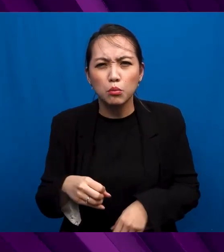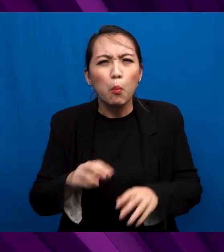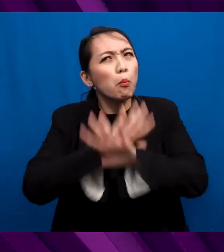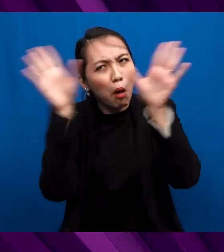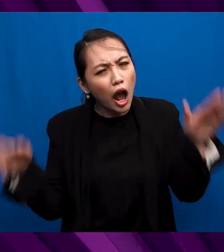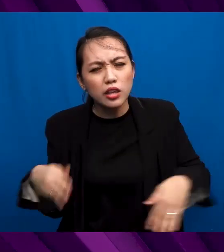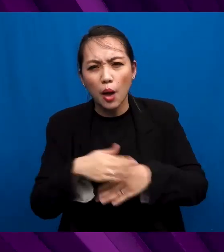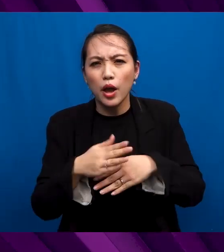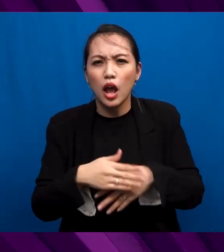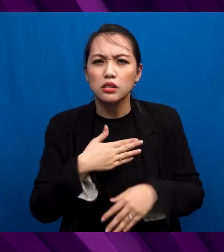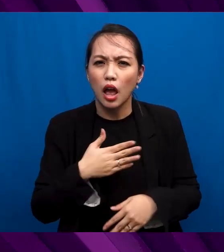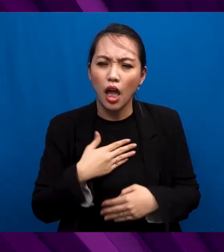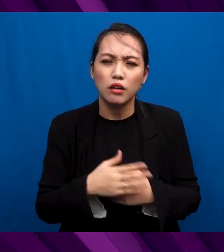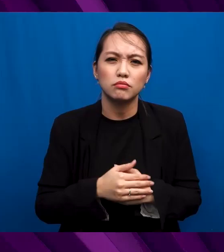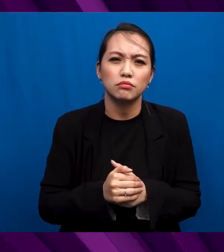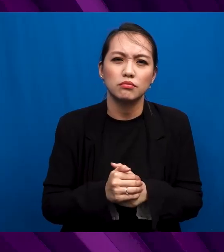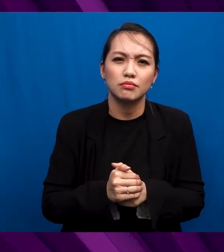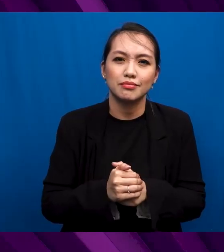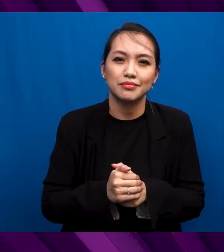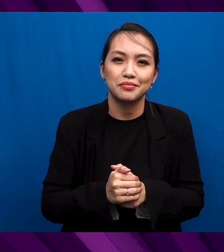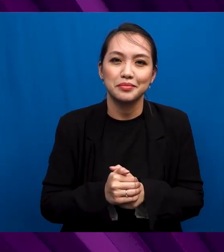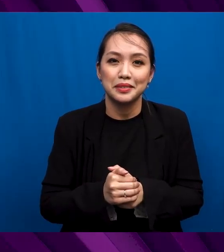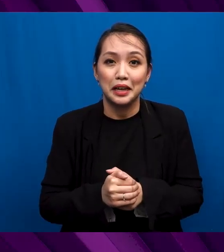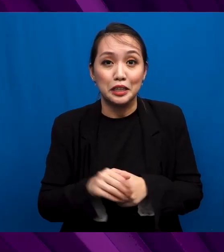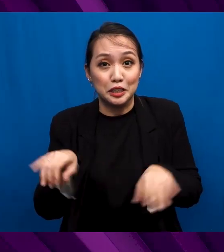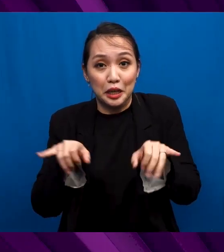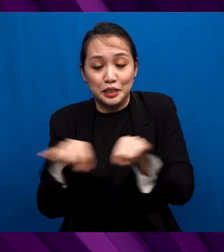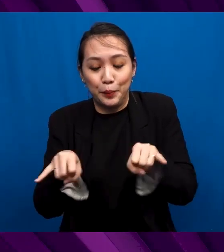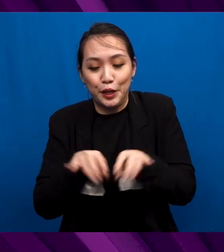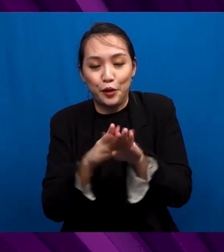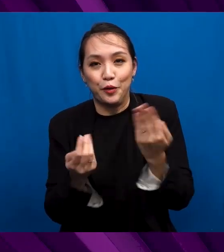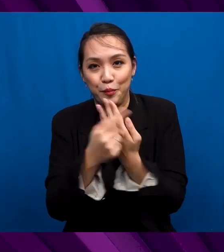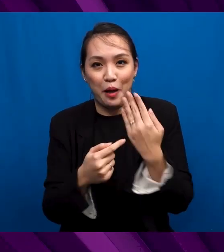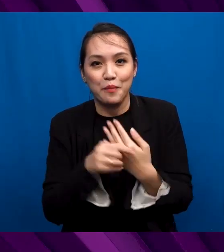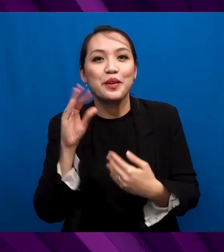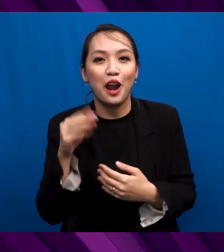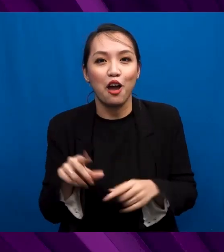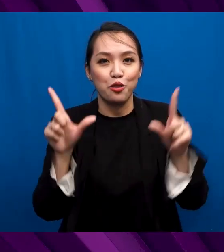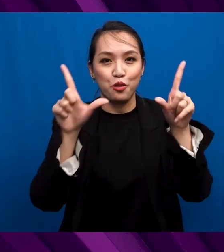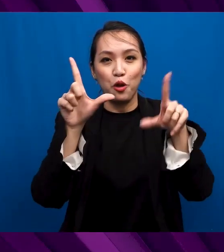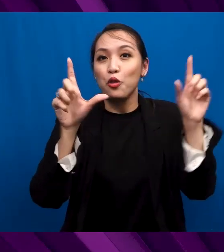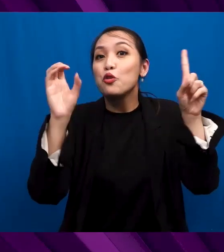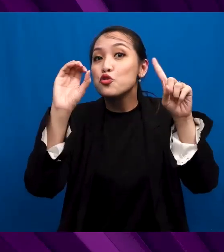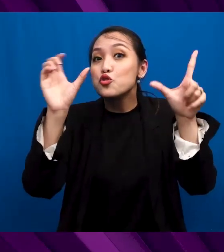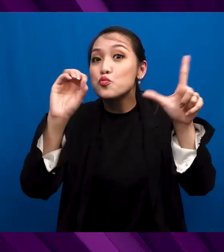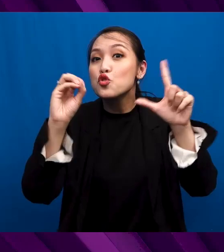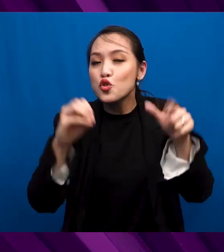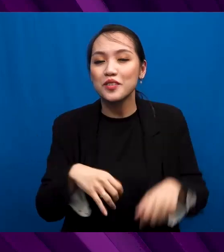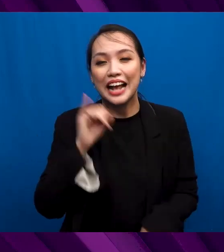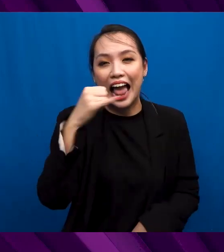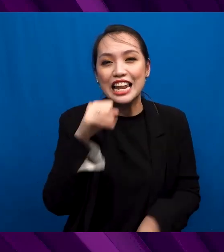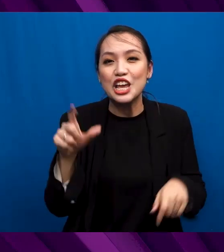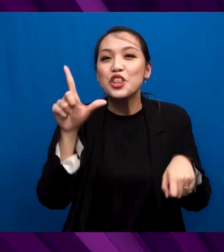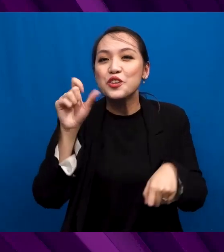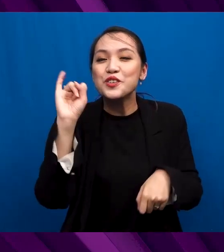secara harafiah harus mempraktekkan enggak 7 kali 70 kali mungkin, tapi mungkin saya benar-benar hari itu